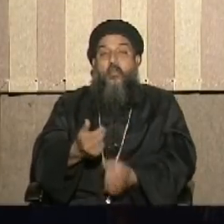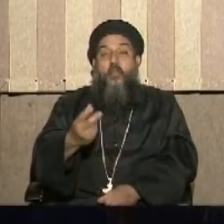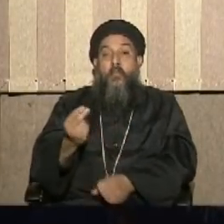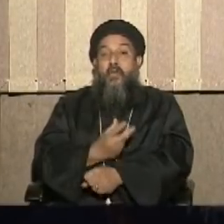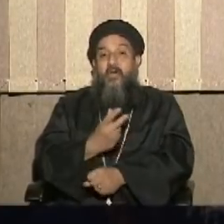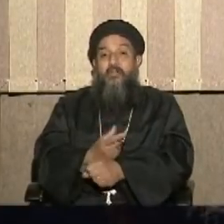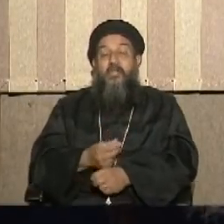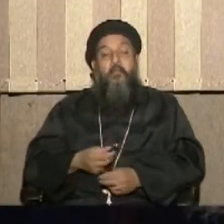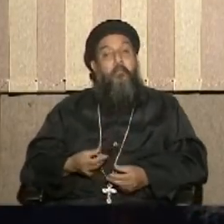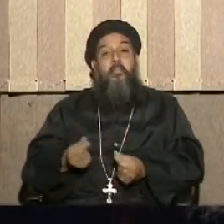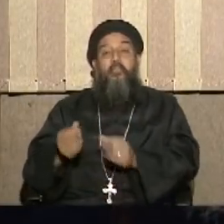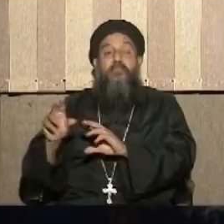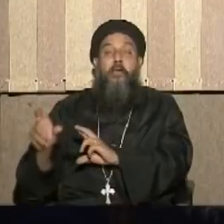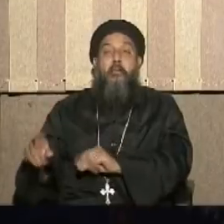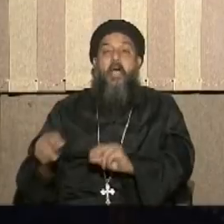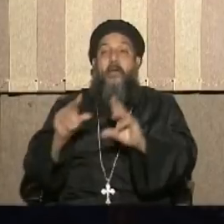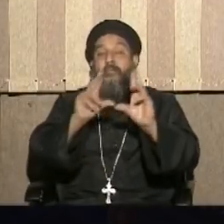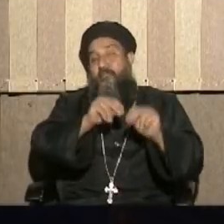فشهواته معه.